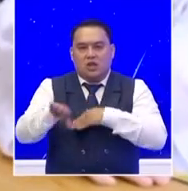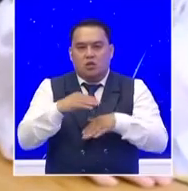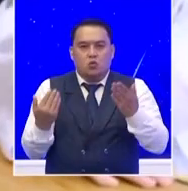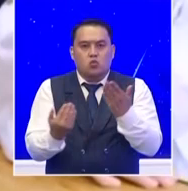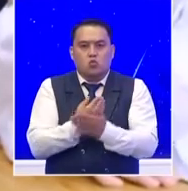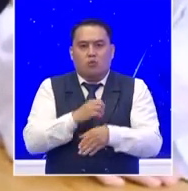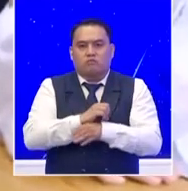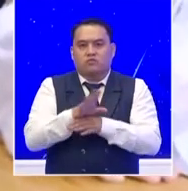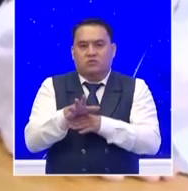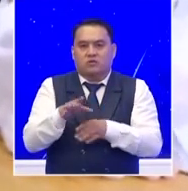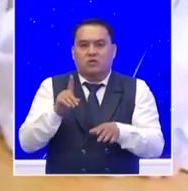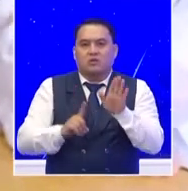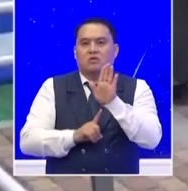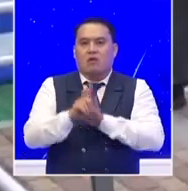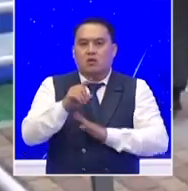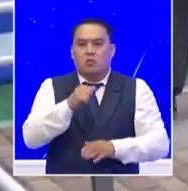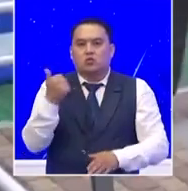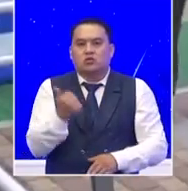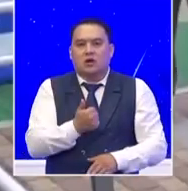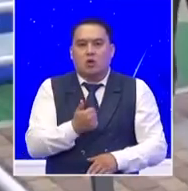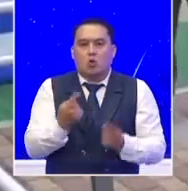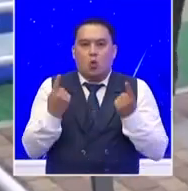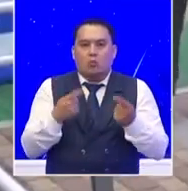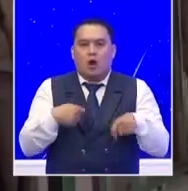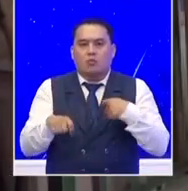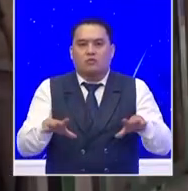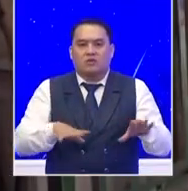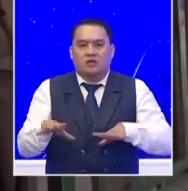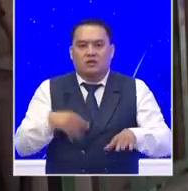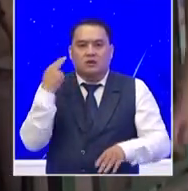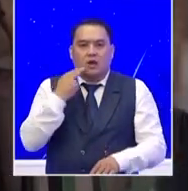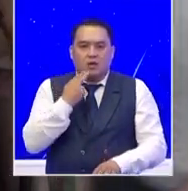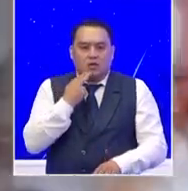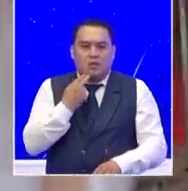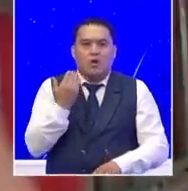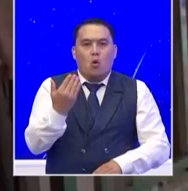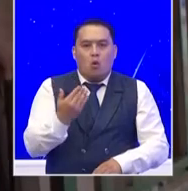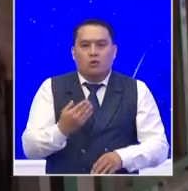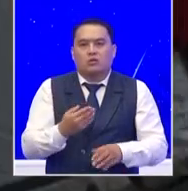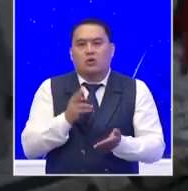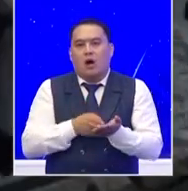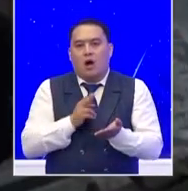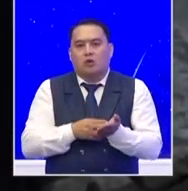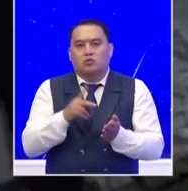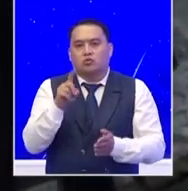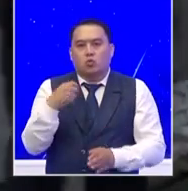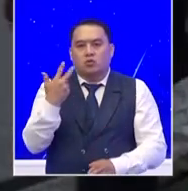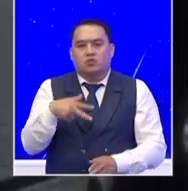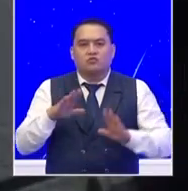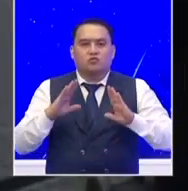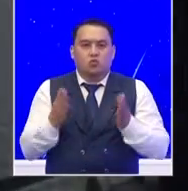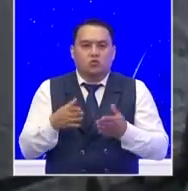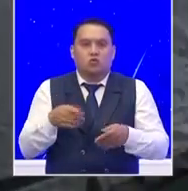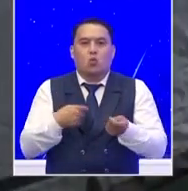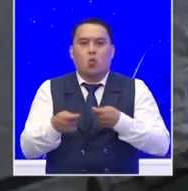Новый очаг коронавируса обнаружили на прошлой неделе на одном из крупнейших оптовых рынков китайской столицы. Там подтверждено более 130